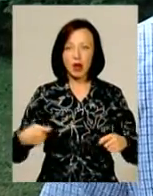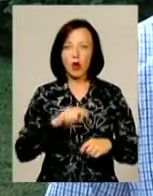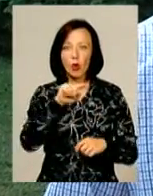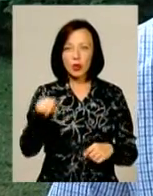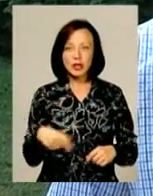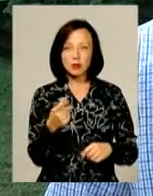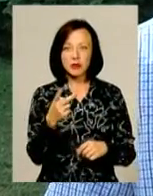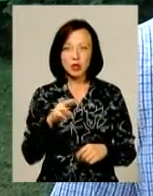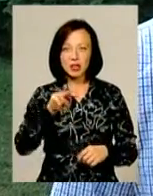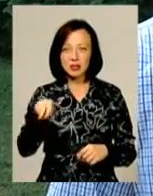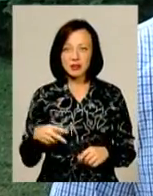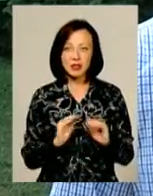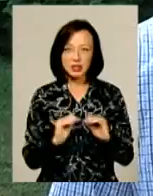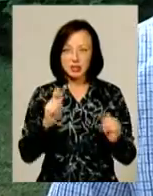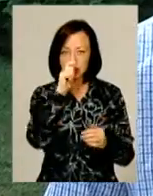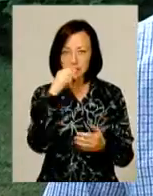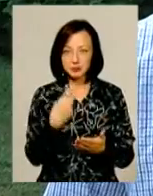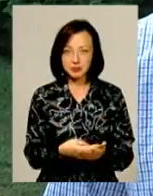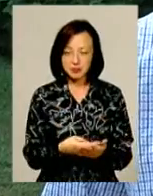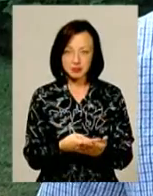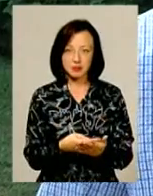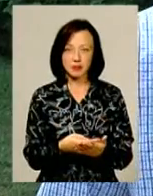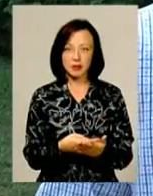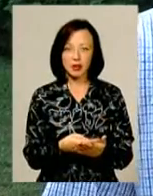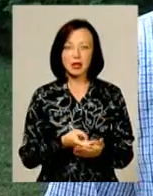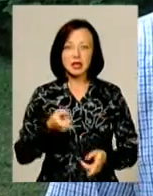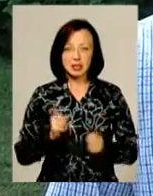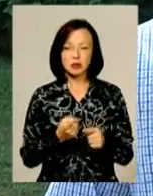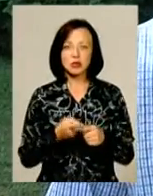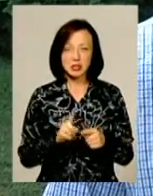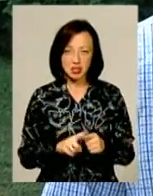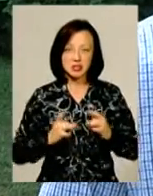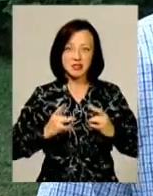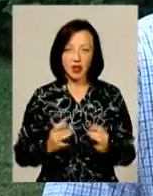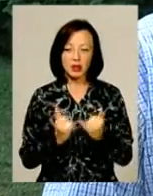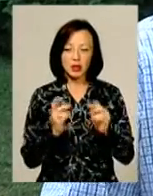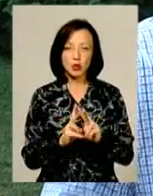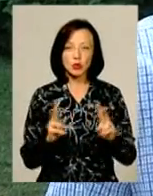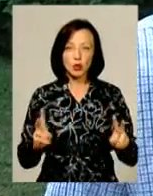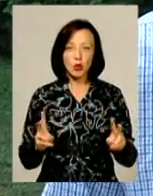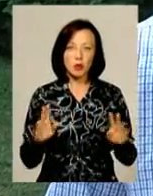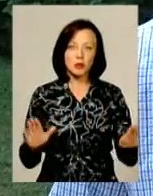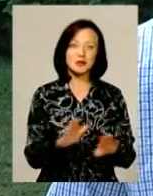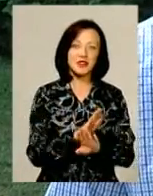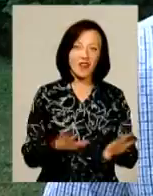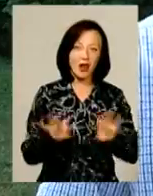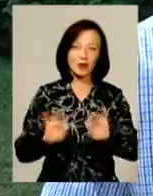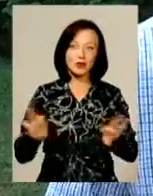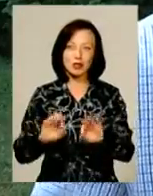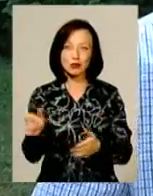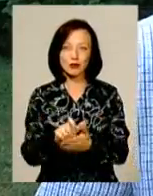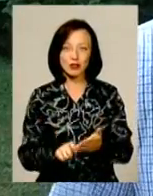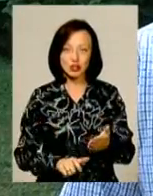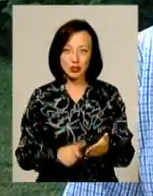по дві навіть, діти падають в омороки. Тобто, дійсно, це може є свято для тих дітей, які вийдуть там, поспівають, розкажуть